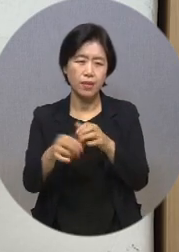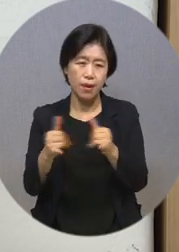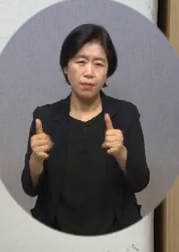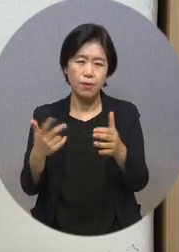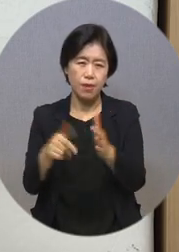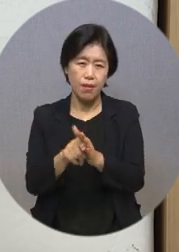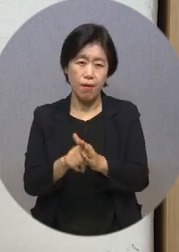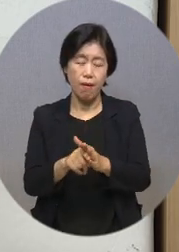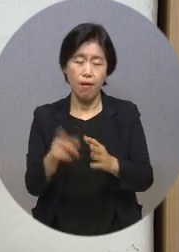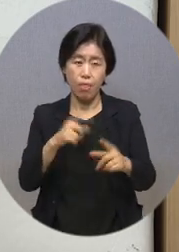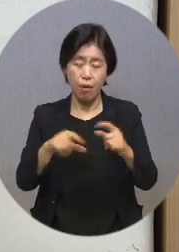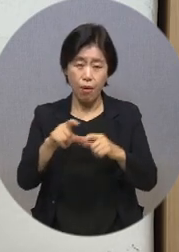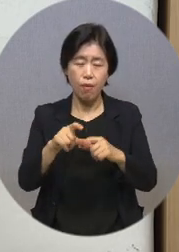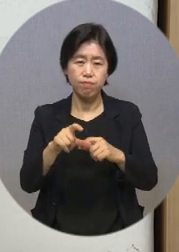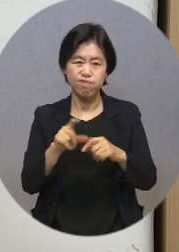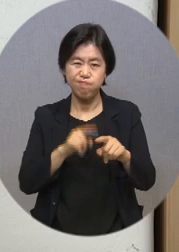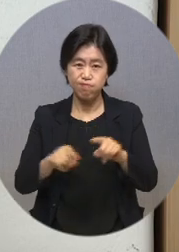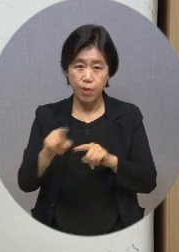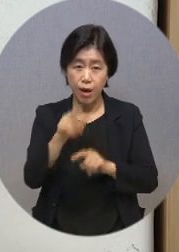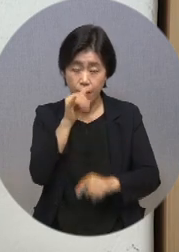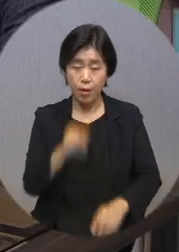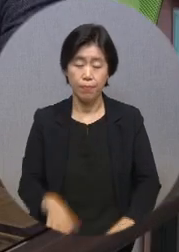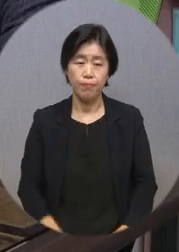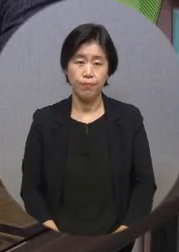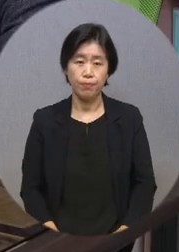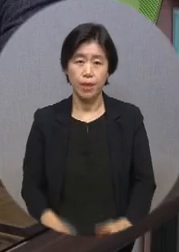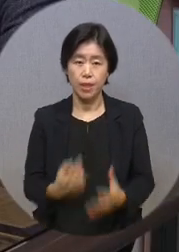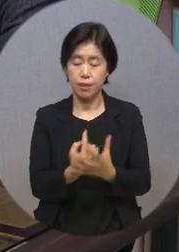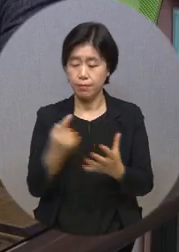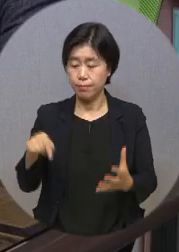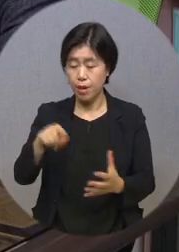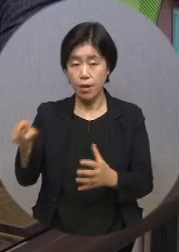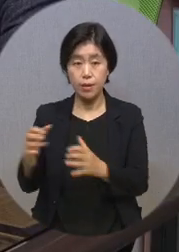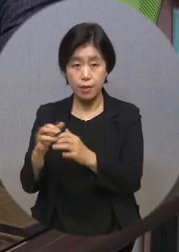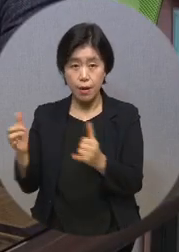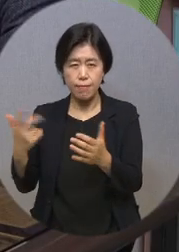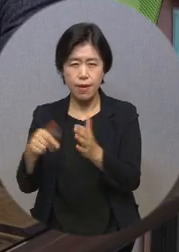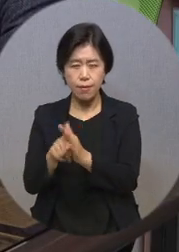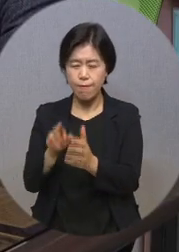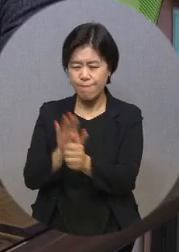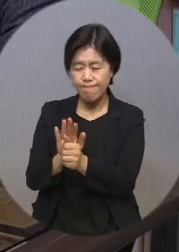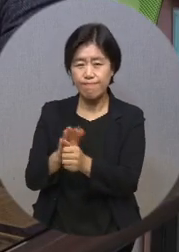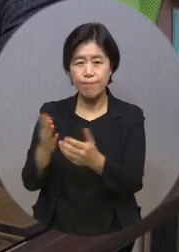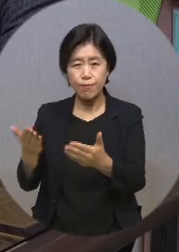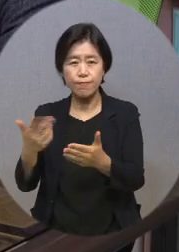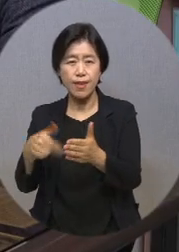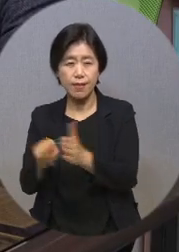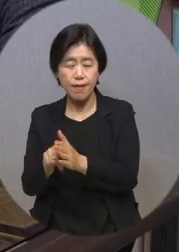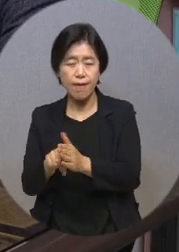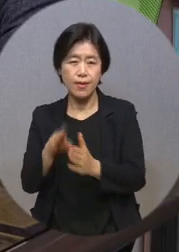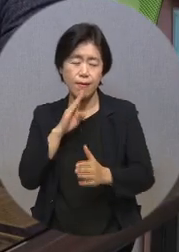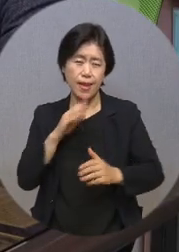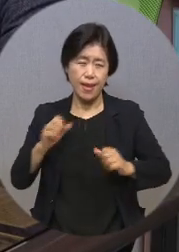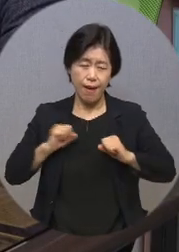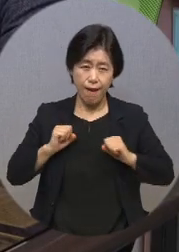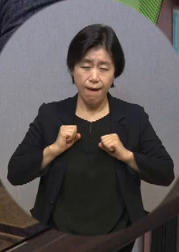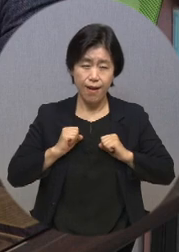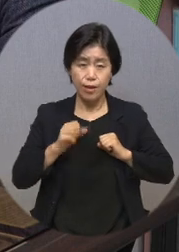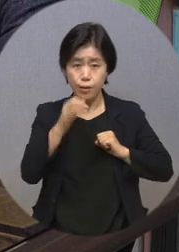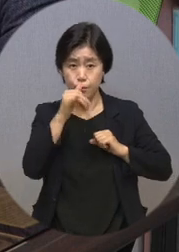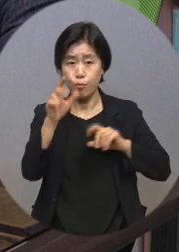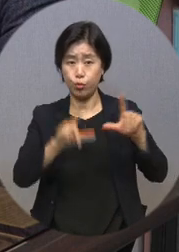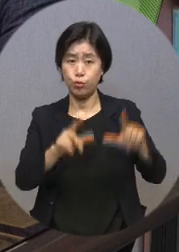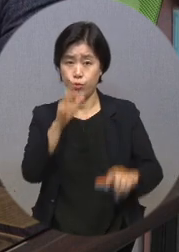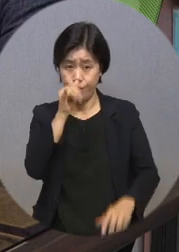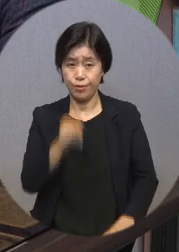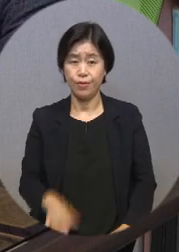사각복지지대 소외계층을 위해서 후원도 받고 또 식료품을 기부받으려고 동분서주하며 직원들과 함께 최선을 다했다고 들었습니다.